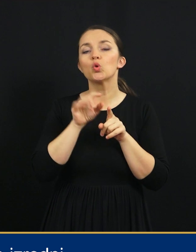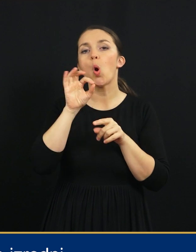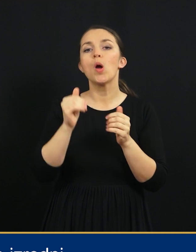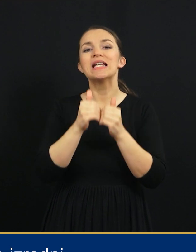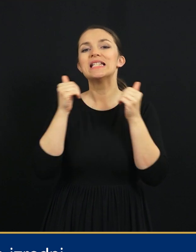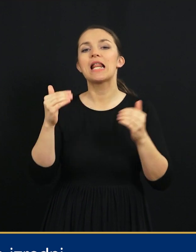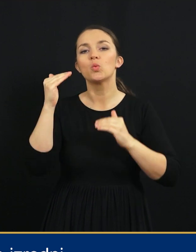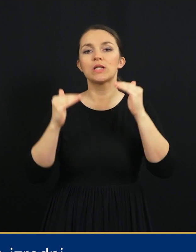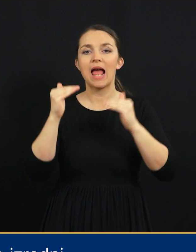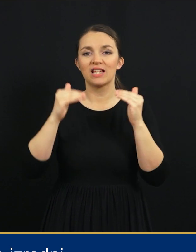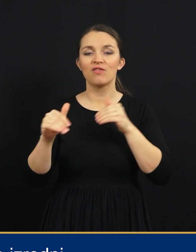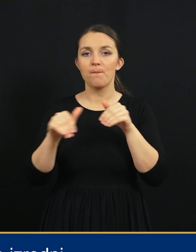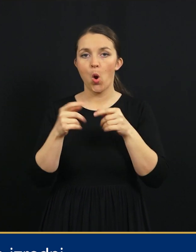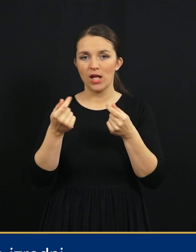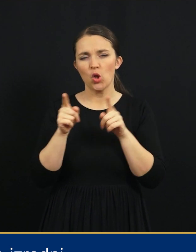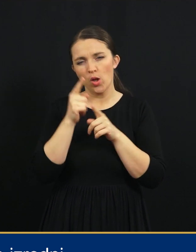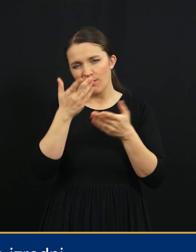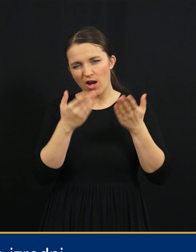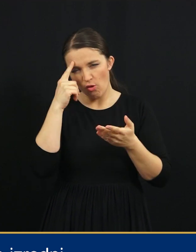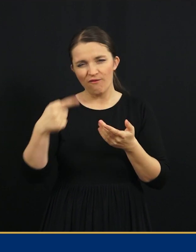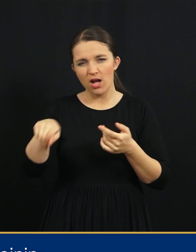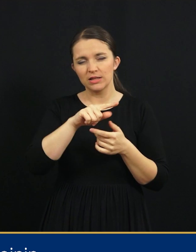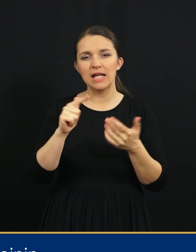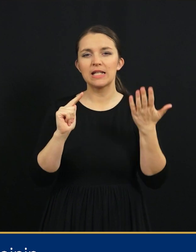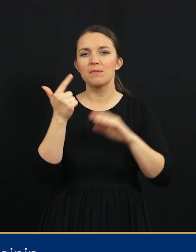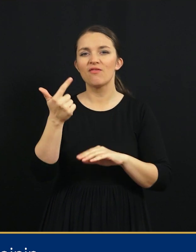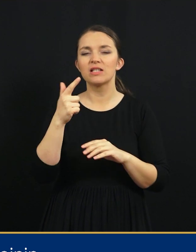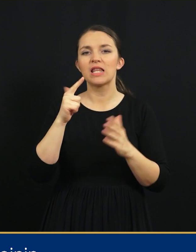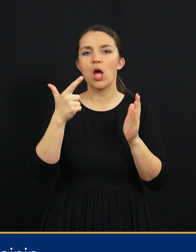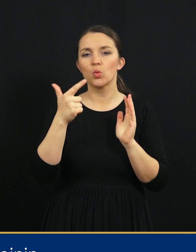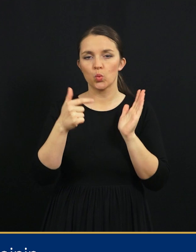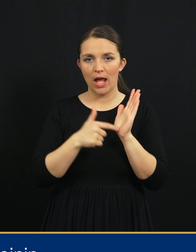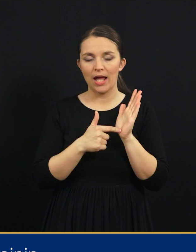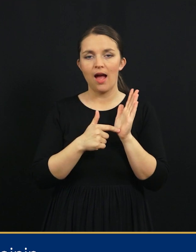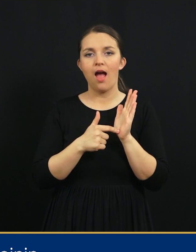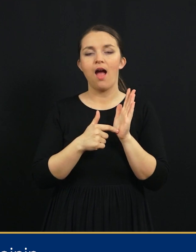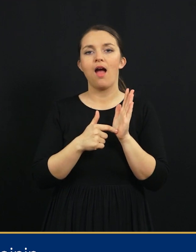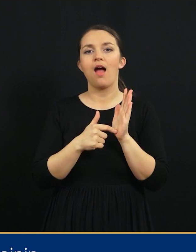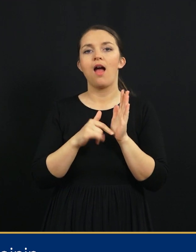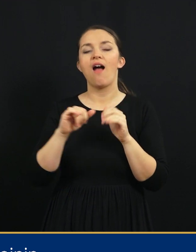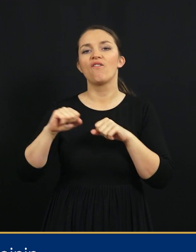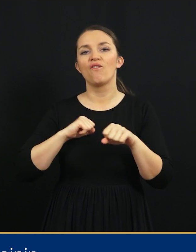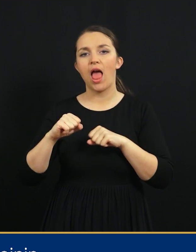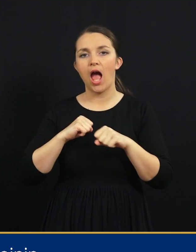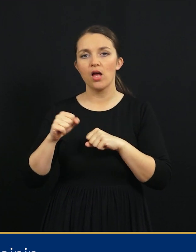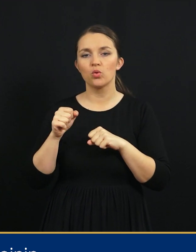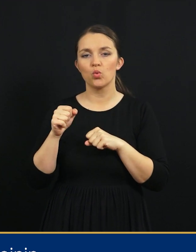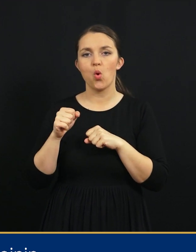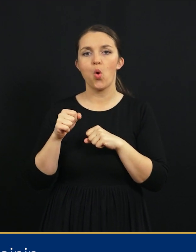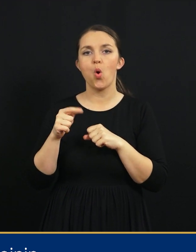o izredni uskladitvi pokojnin. Kot verjetno veste, je 27.2. Vlado